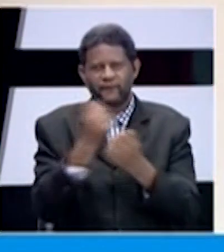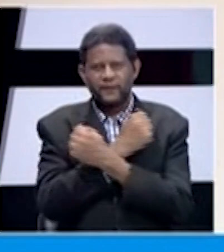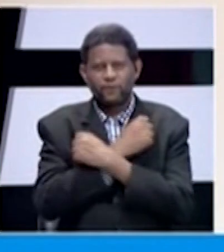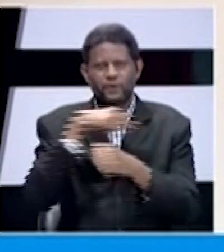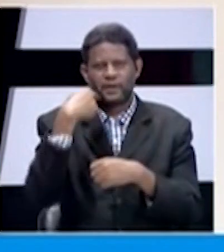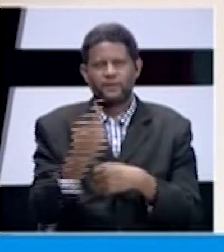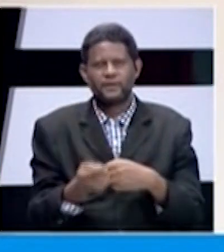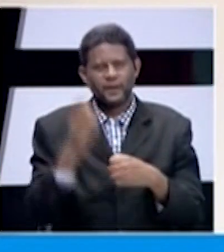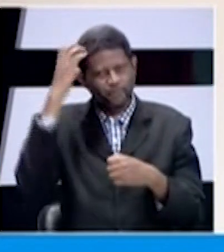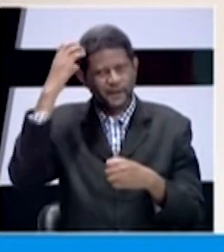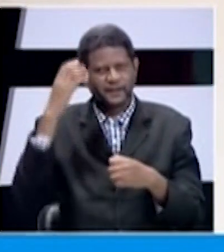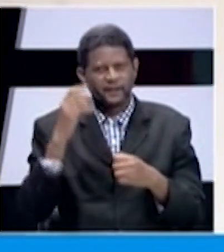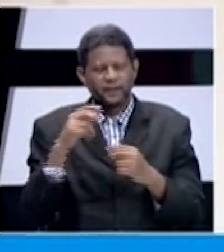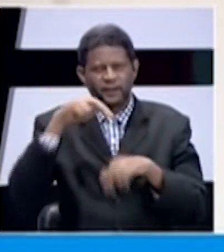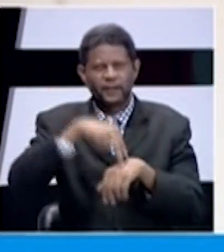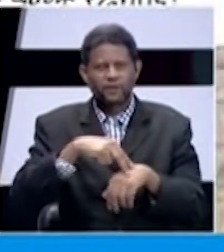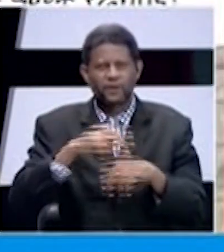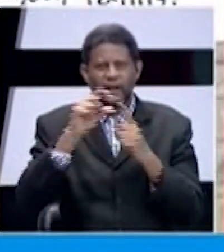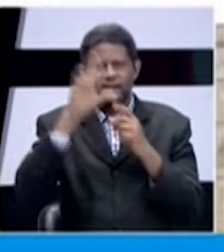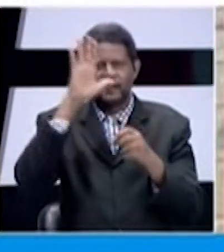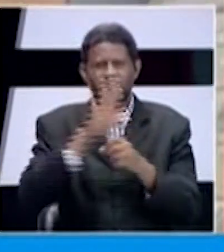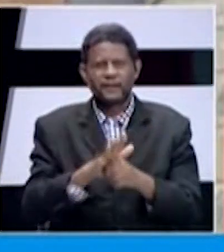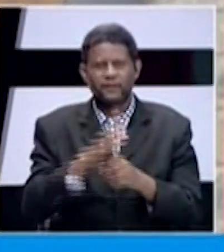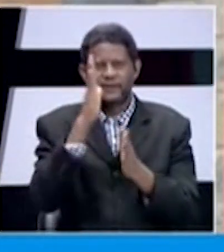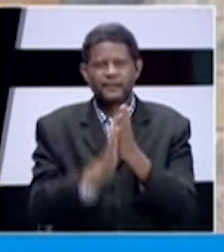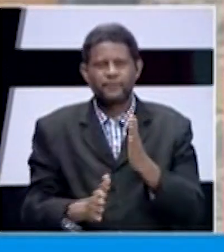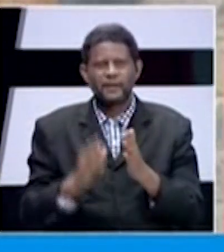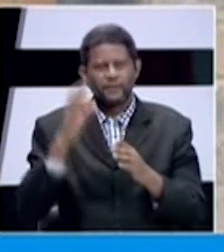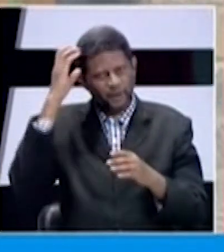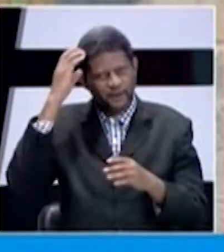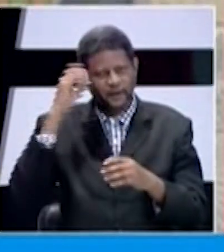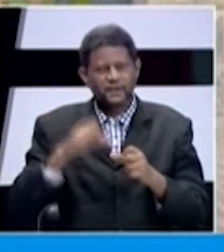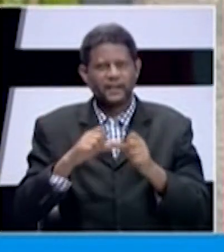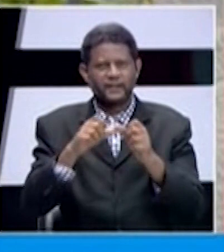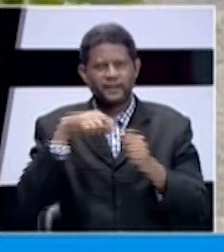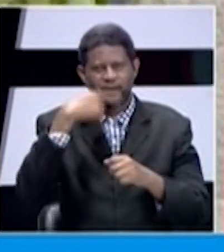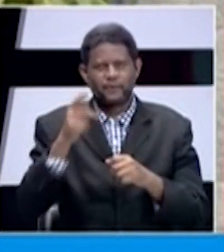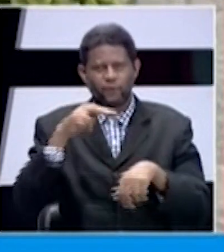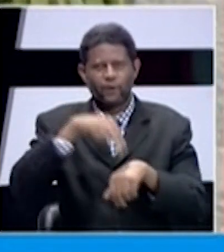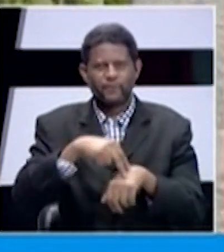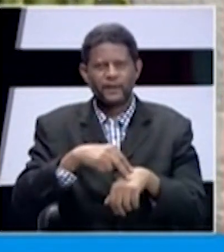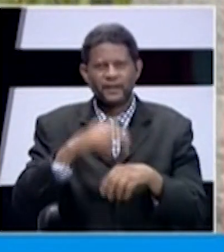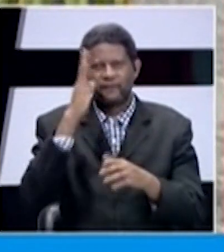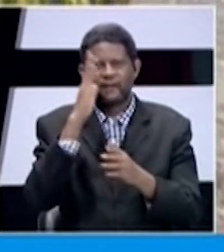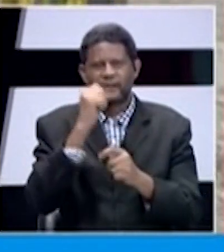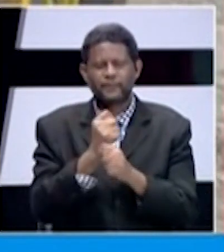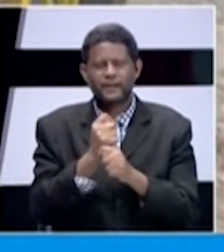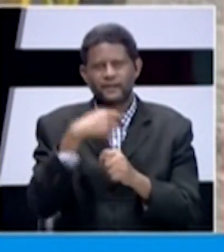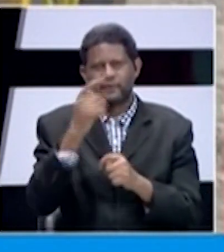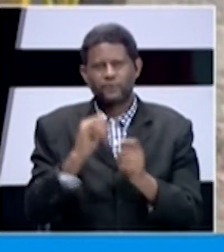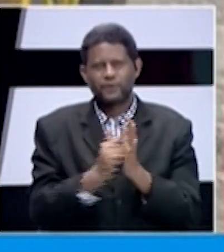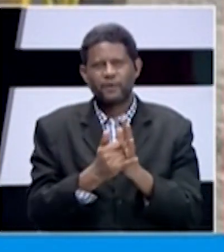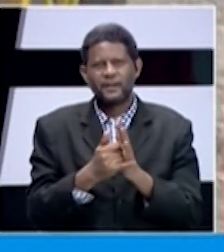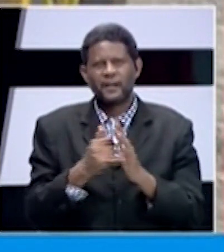ኢሎም መንግስቲ ተጣይሹ ቃል ዝኣተናዮ ፈፂምና መንግስታዊ ዘላቕነት ዝብል መትከልና ኣተ ግቢርናዮ ዝበሉ ድማ ኣቦ